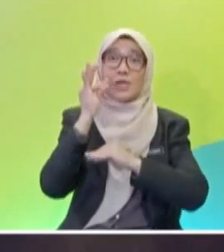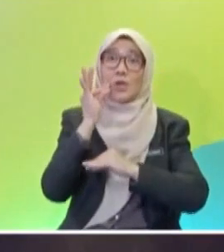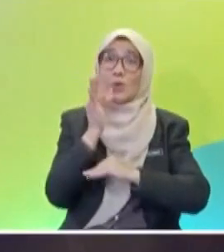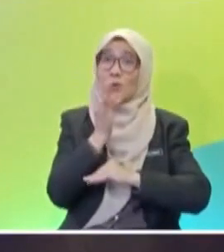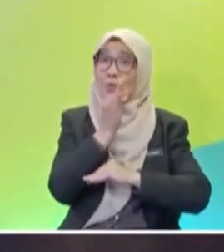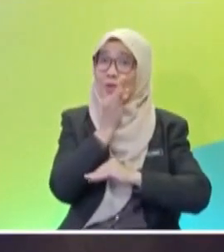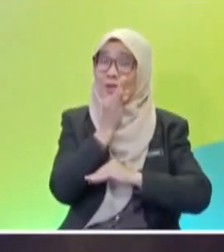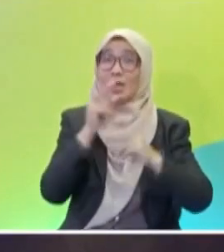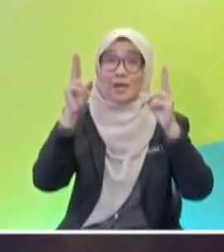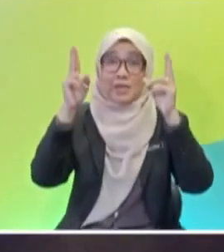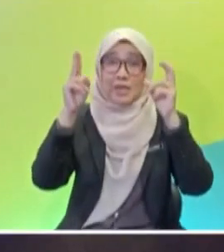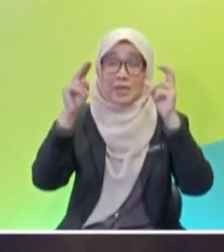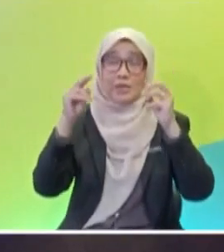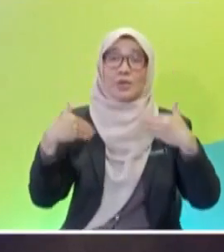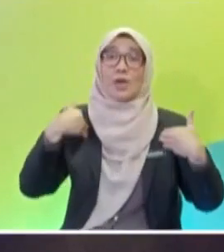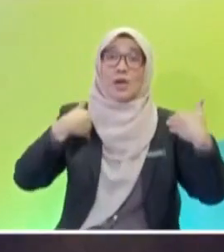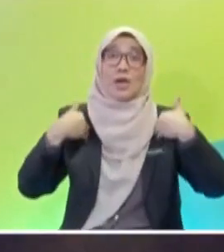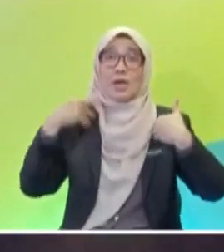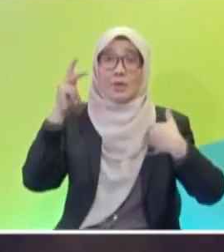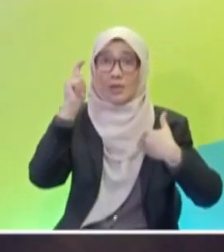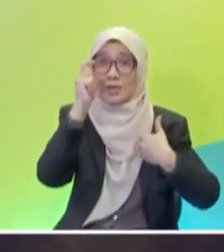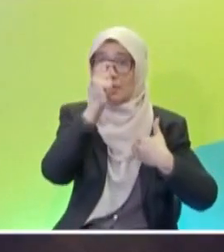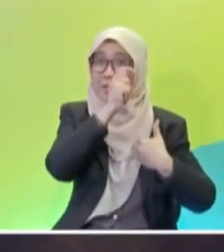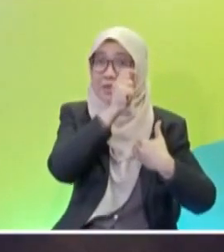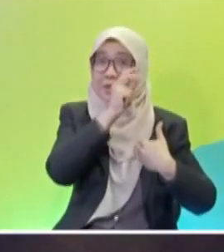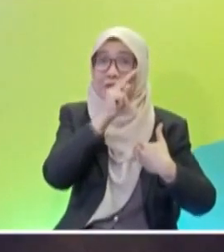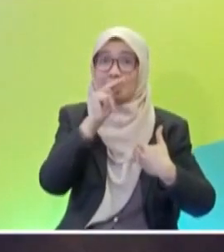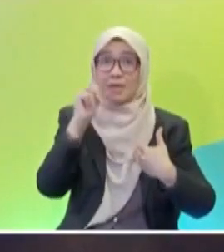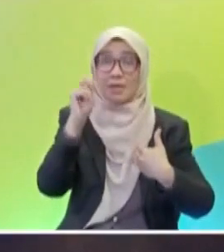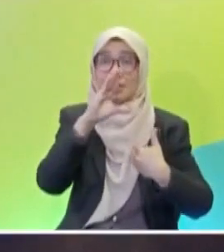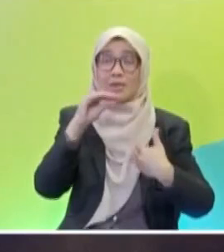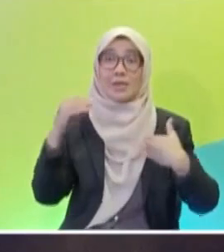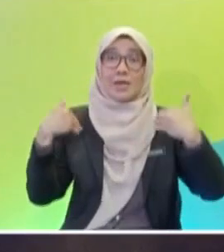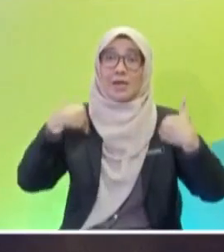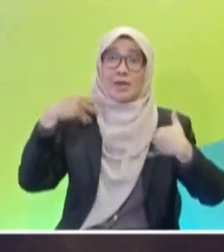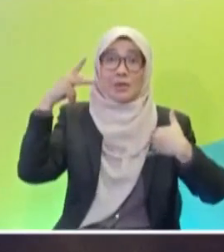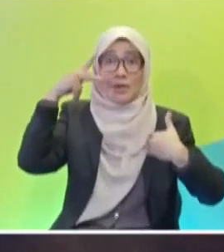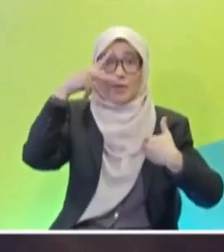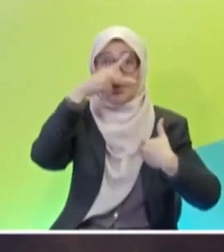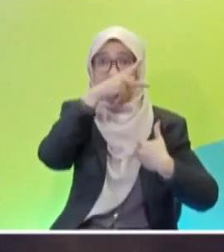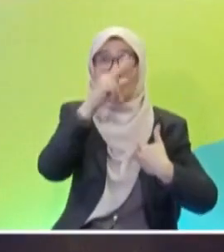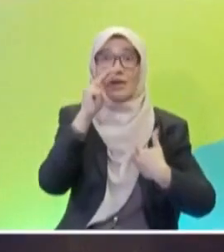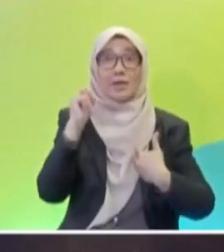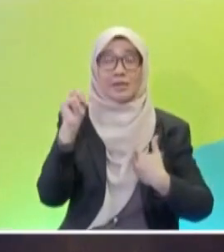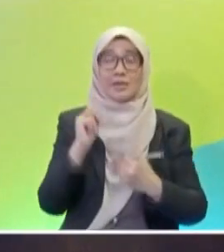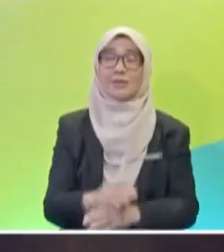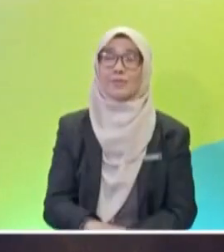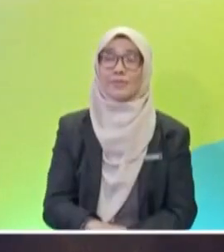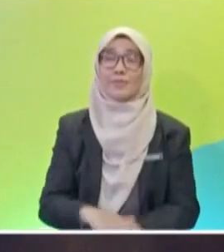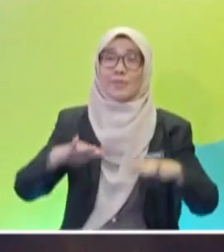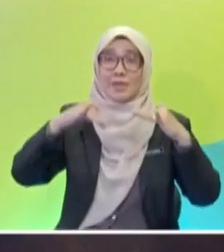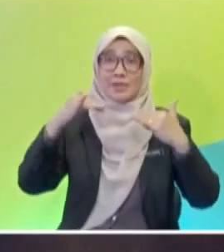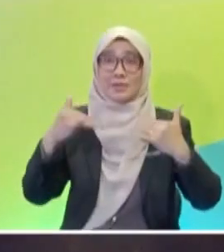peliharaan ya dalam saya menit kita memberikan fokus kepada hewan peliharaan betul tuh kita akan pergi ke kawasan